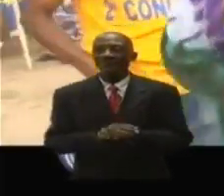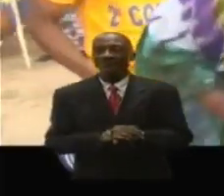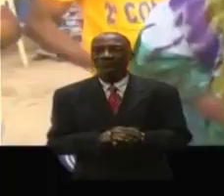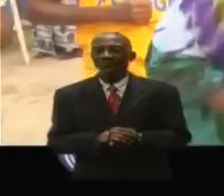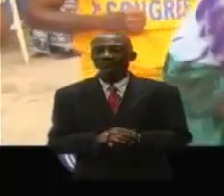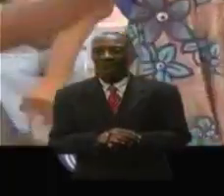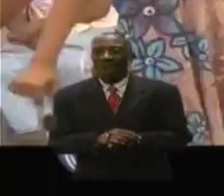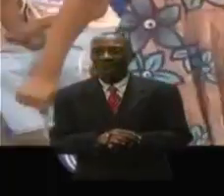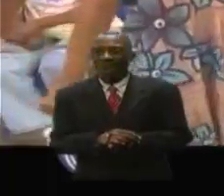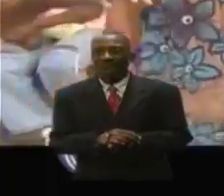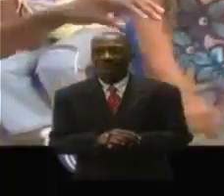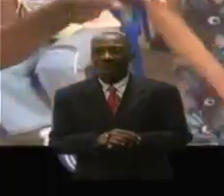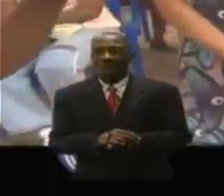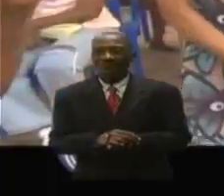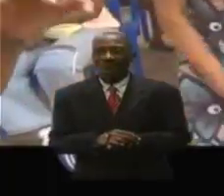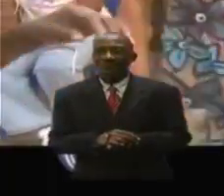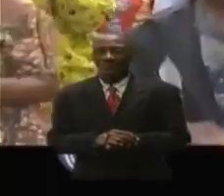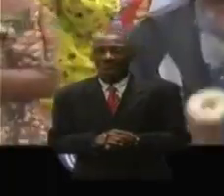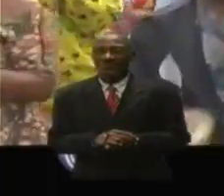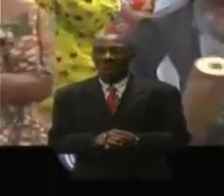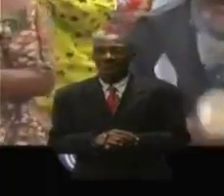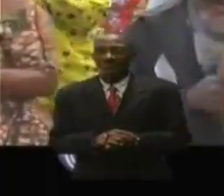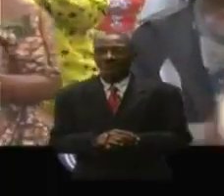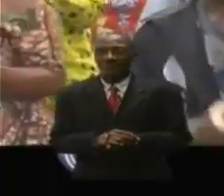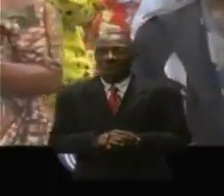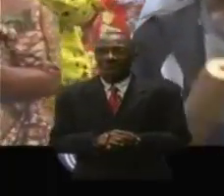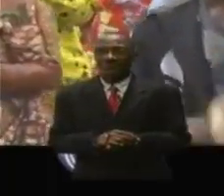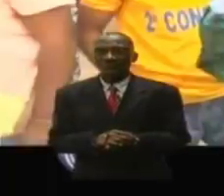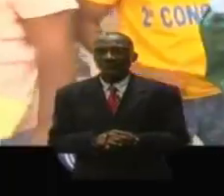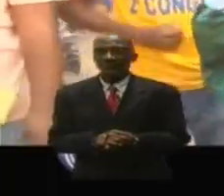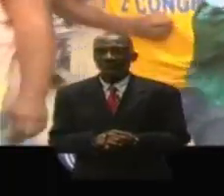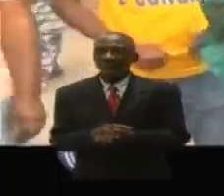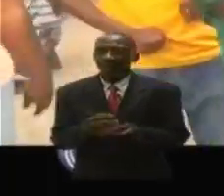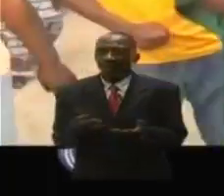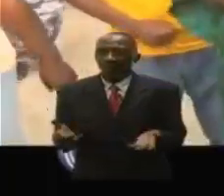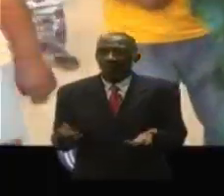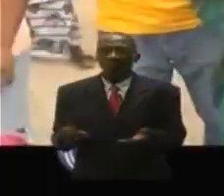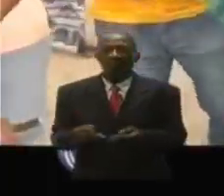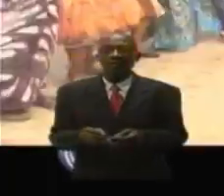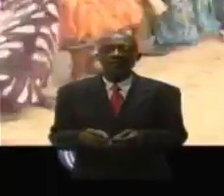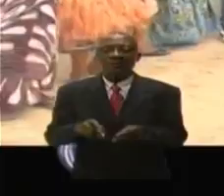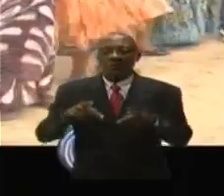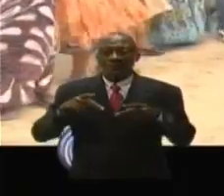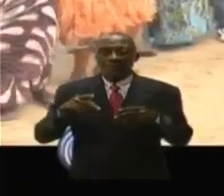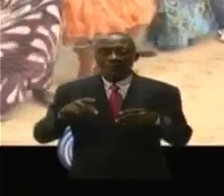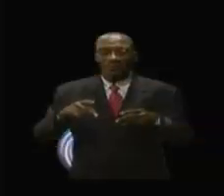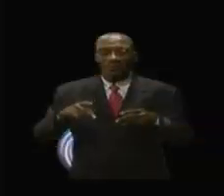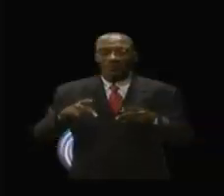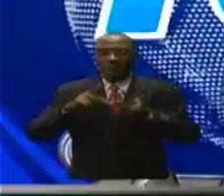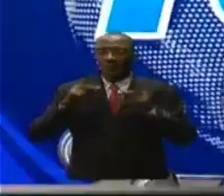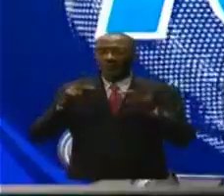Comme pour dire, les partis d'Antoine Gizenga restent un et indivisibles.